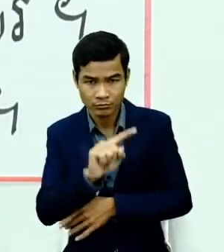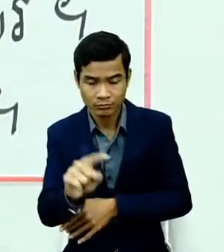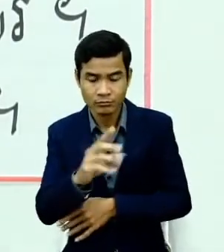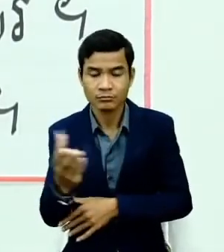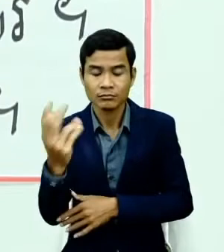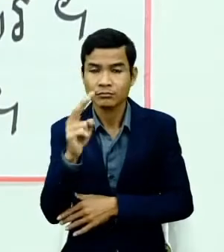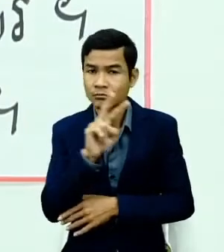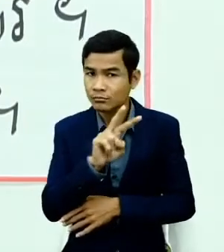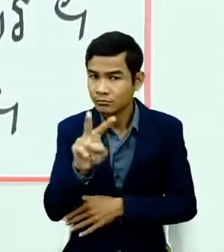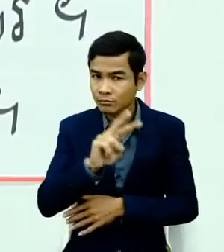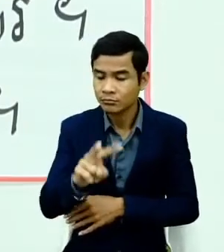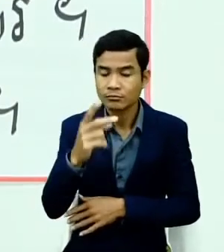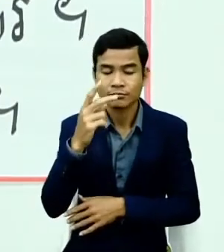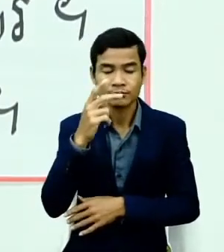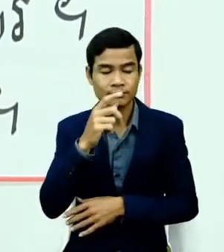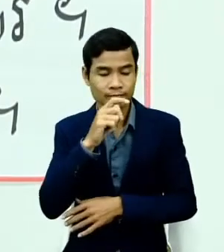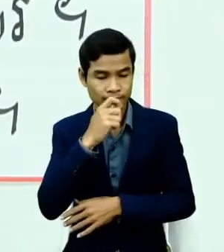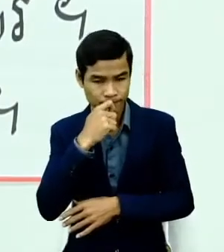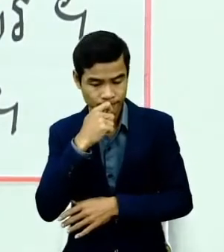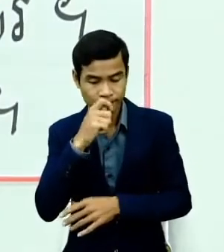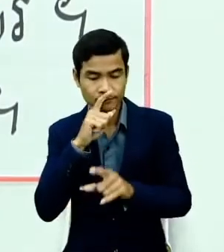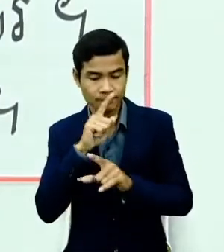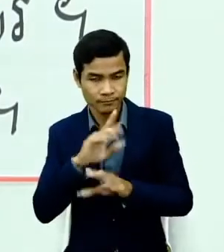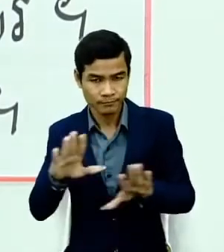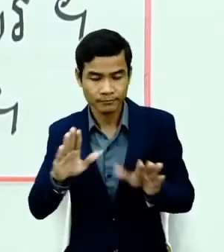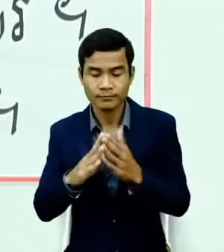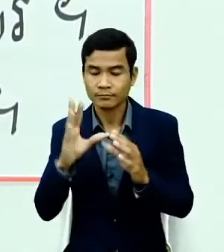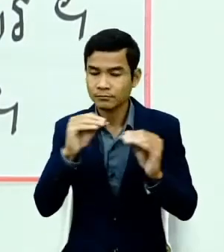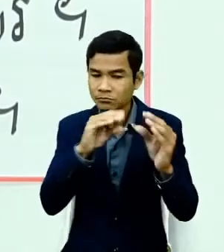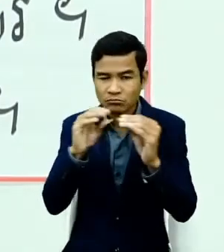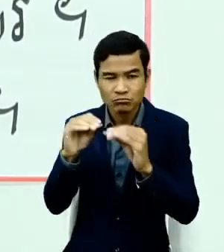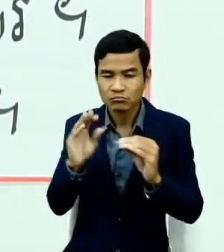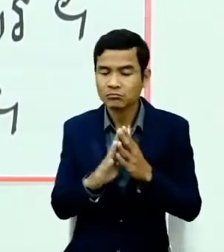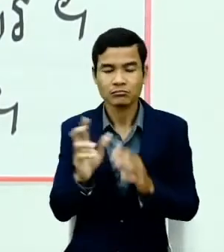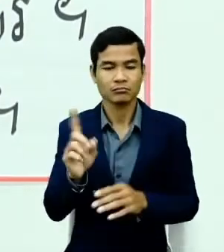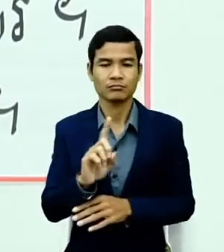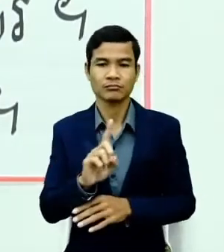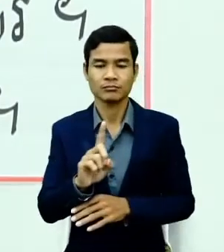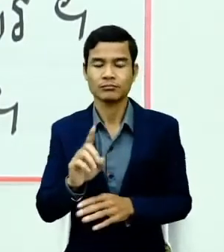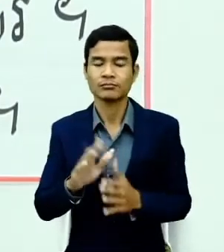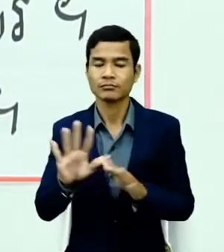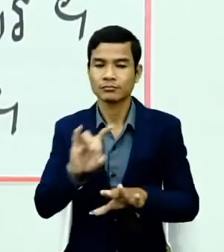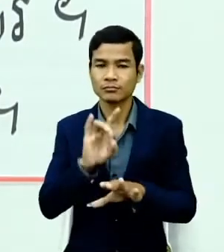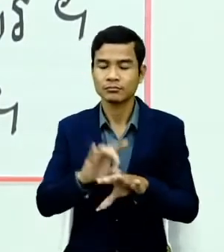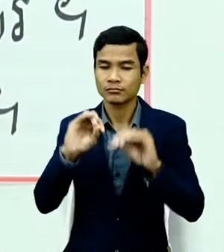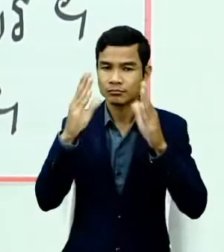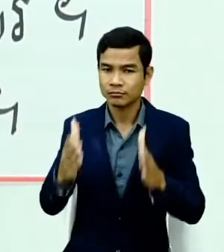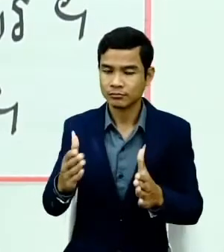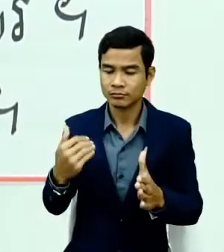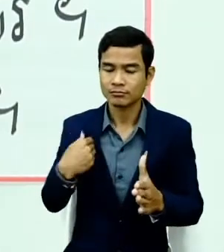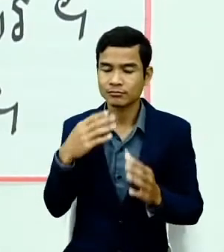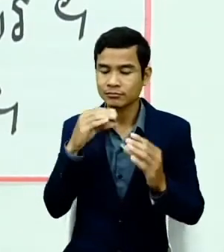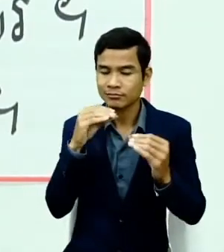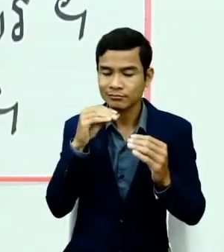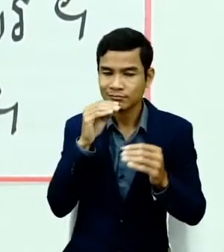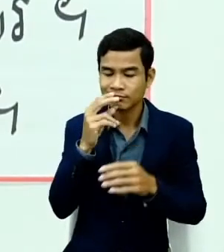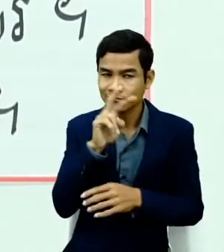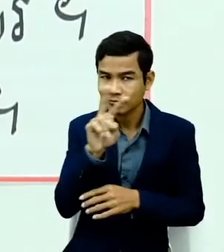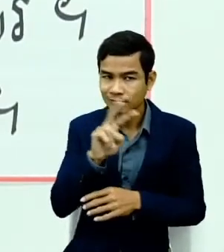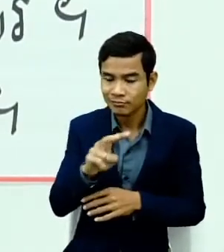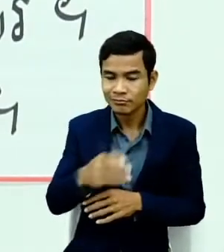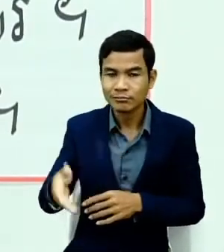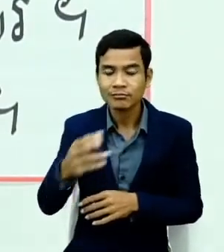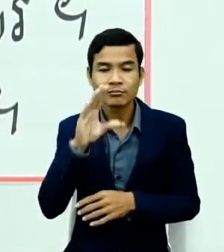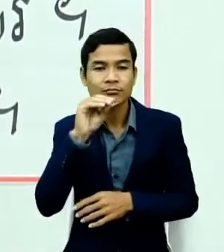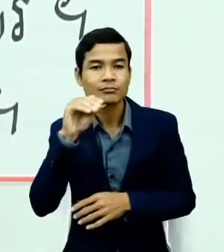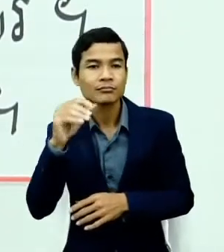គឺអាននៅក្នុងចិត្តអត់ឮសំឡេងចេញមកក្រៅទេកុំឲ្យរំខានណាពេលដែលអ្នកគ្រូអានទៅកូនអានដែរគឺយើងអត់ស្ដាប់បានទេឥឡូវកូ